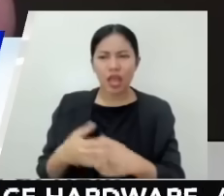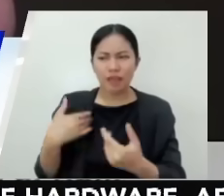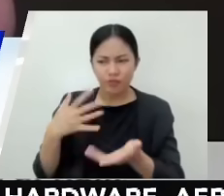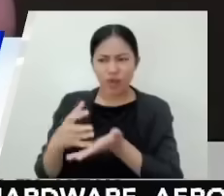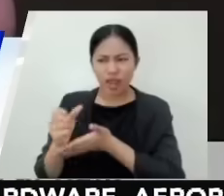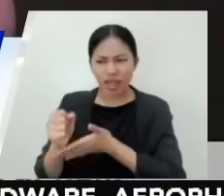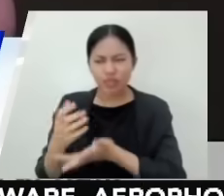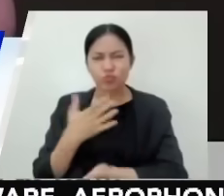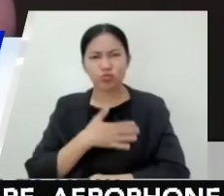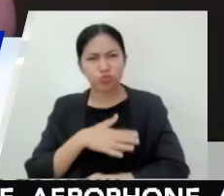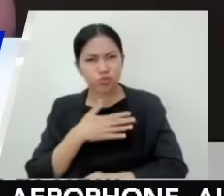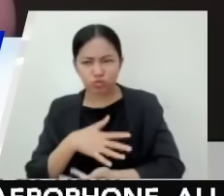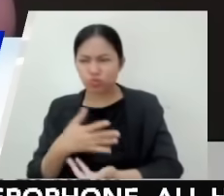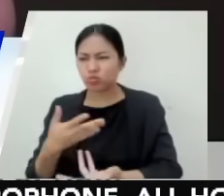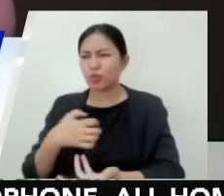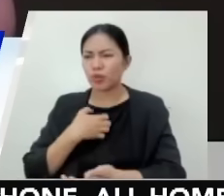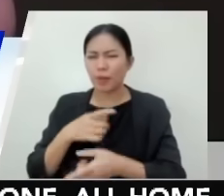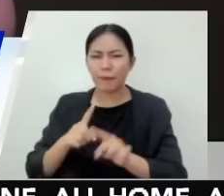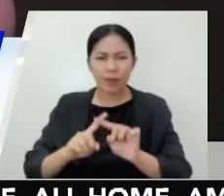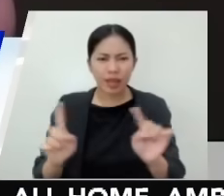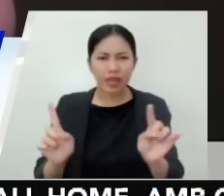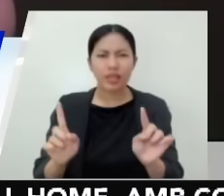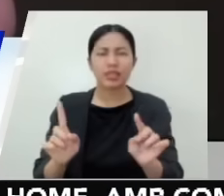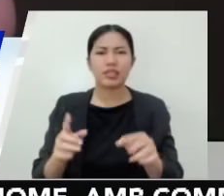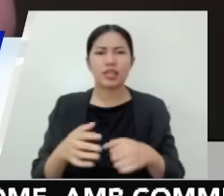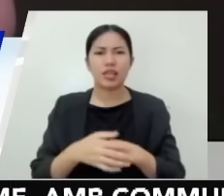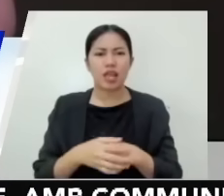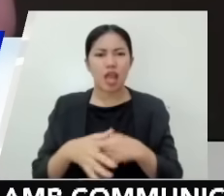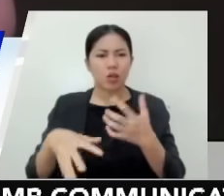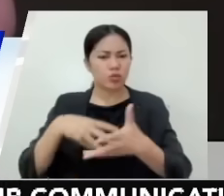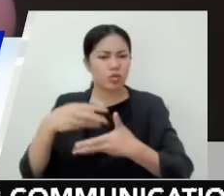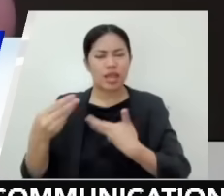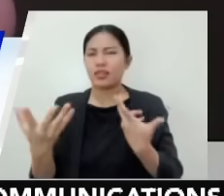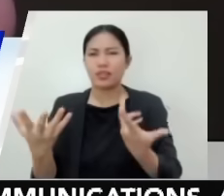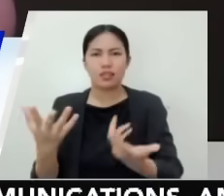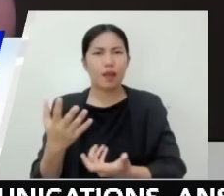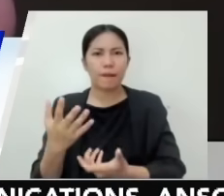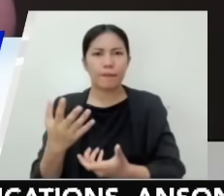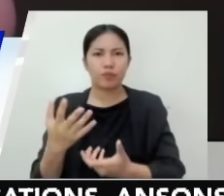kanyang mandato bilang government official ang personal na damdamin.